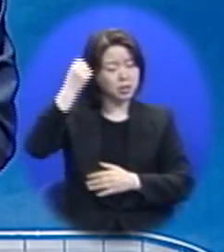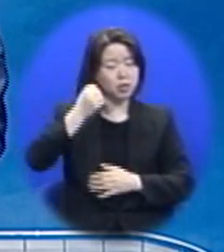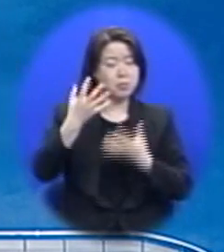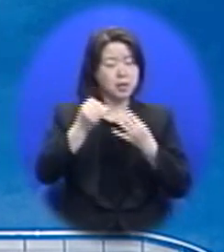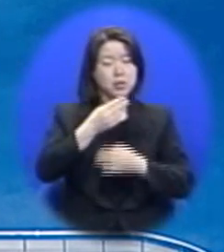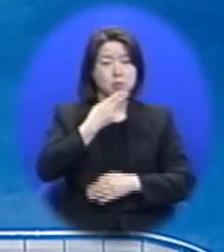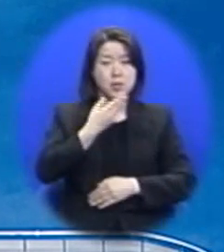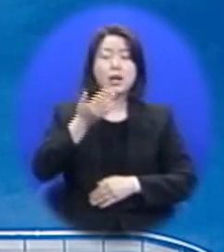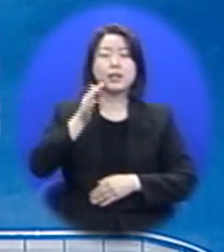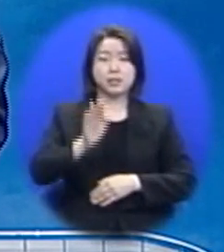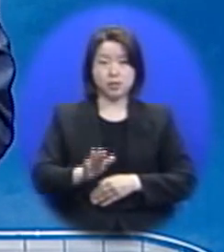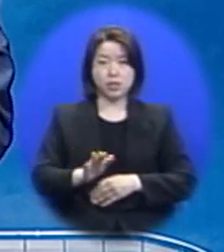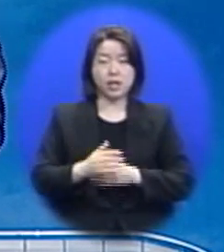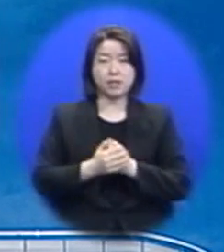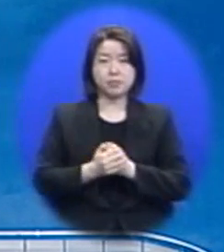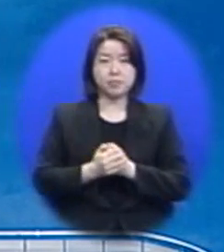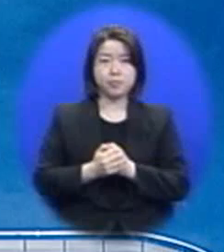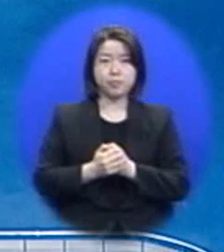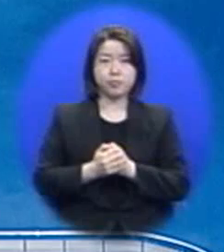그러나